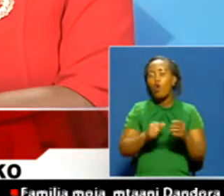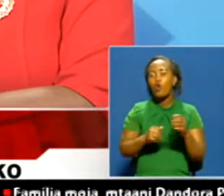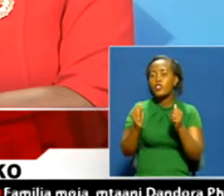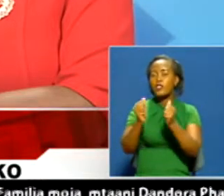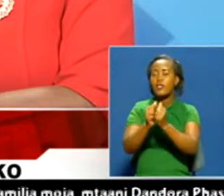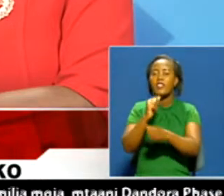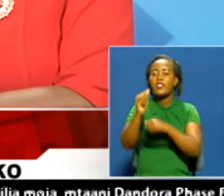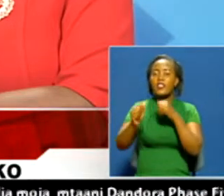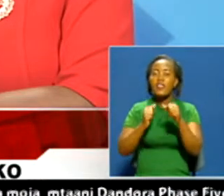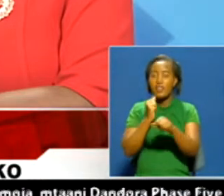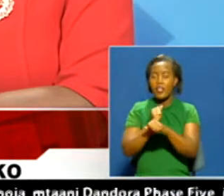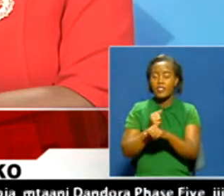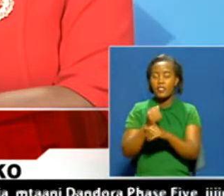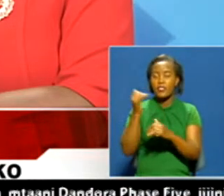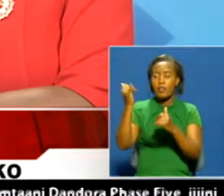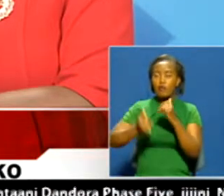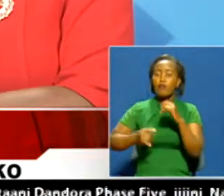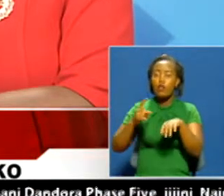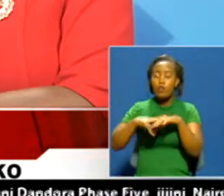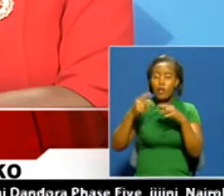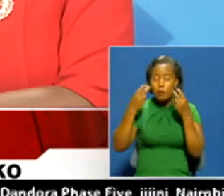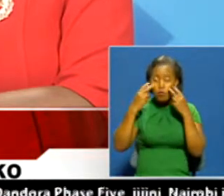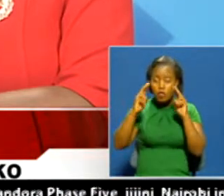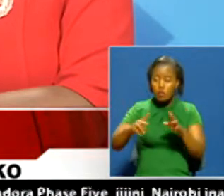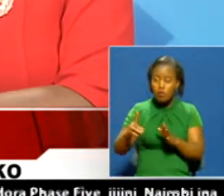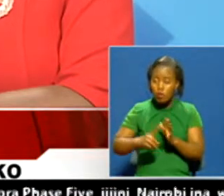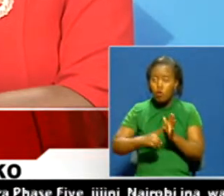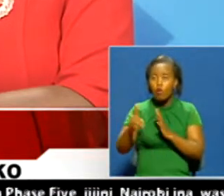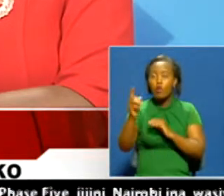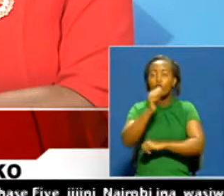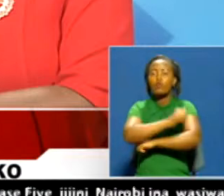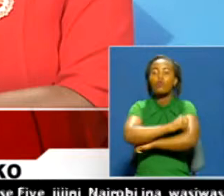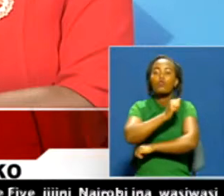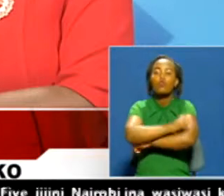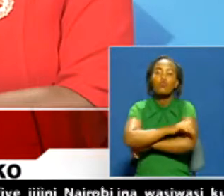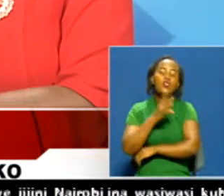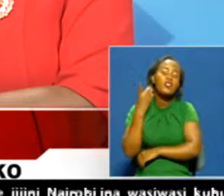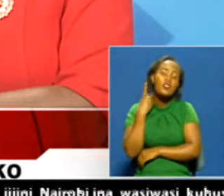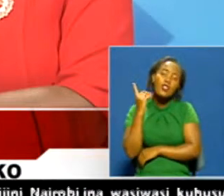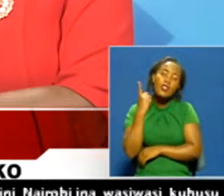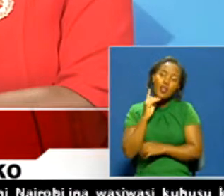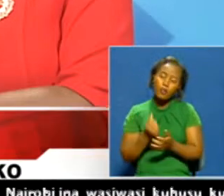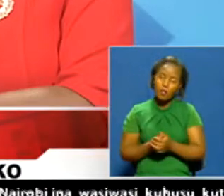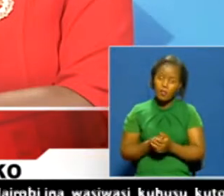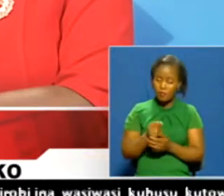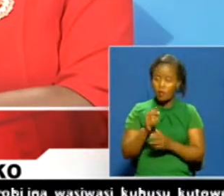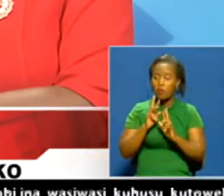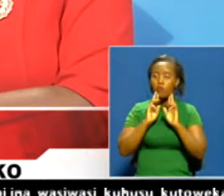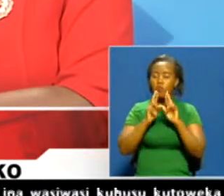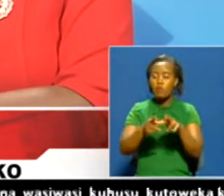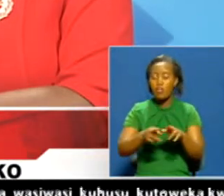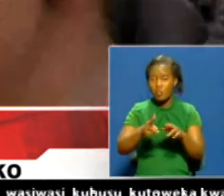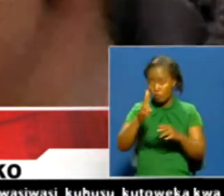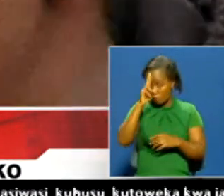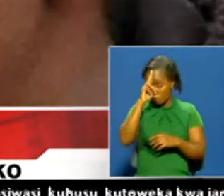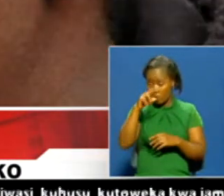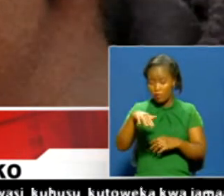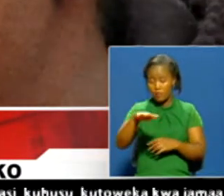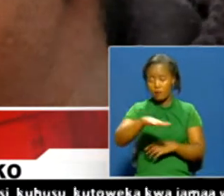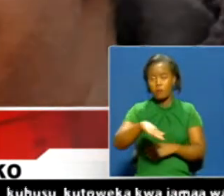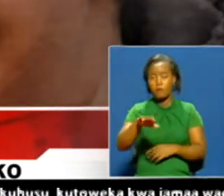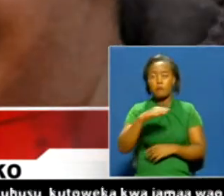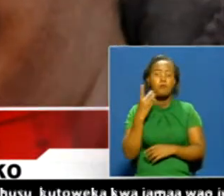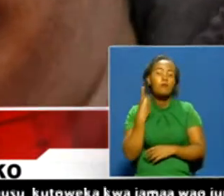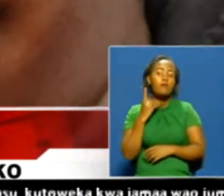mwisho akielekea katika shule ya Kensley Education Center Dandora. Kisa hicho kiliripotiwa katika kituo cha polisi cha Dandora.